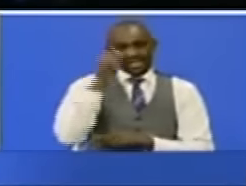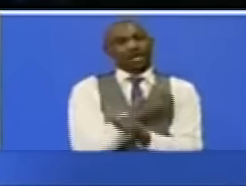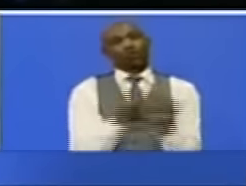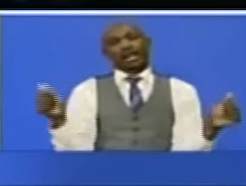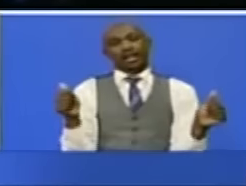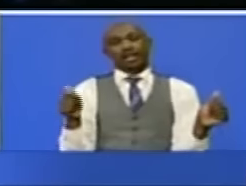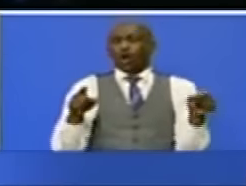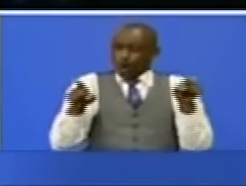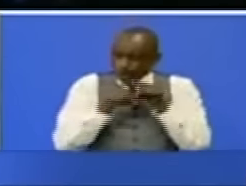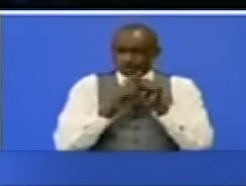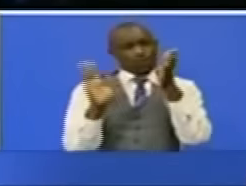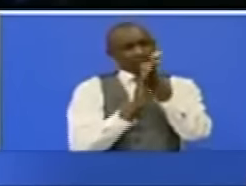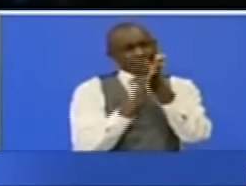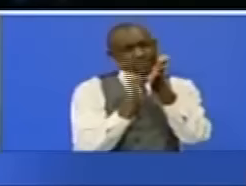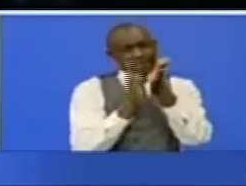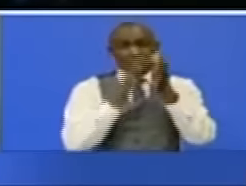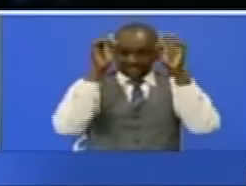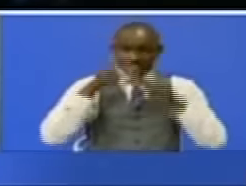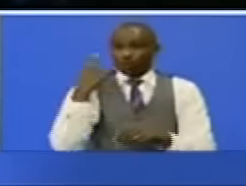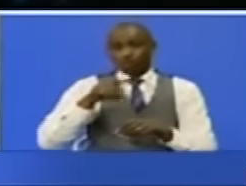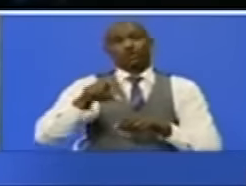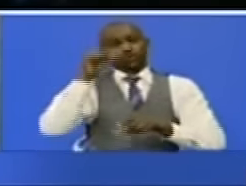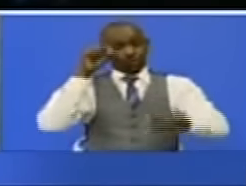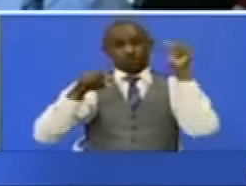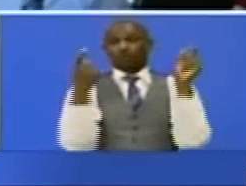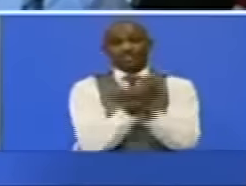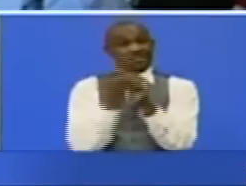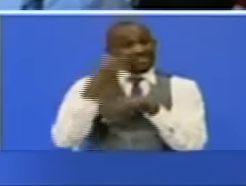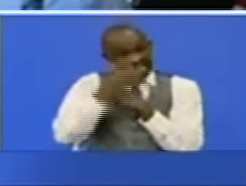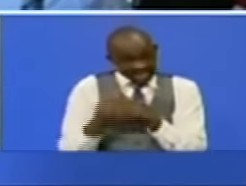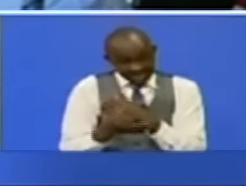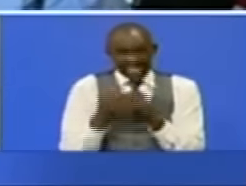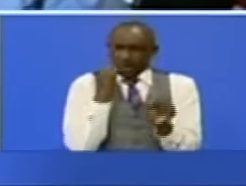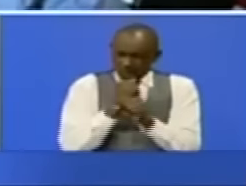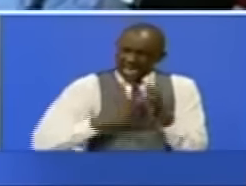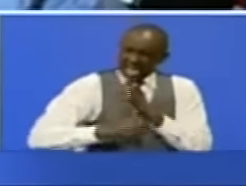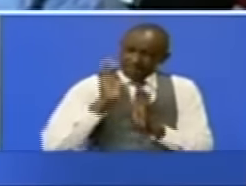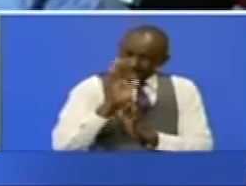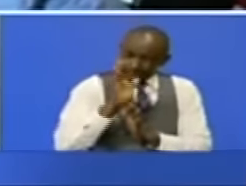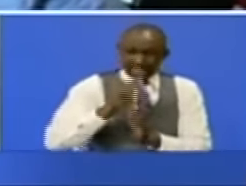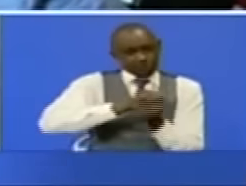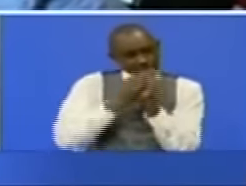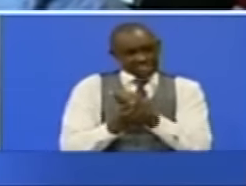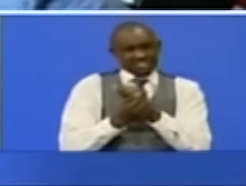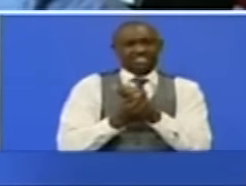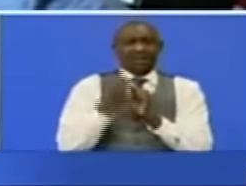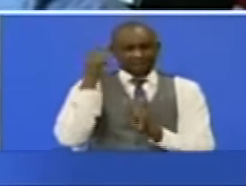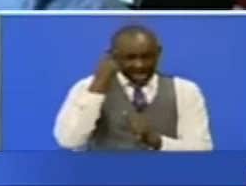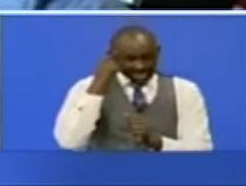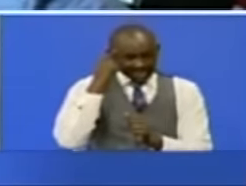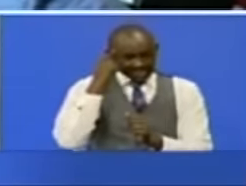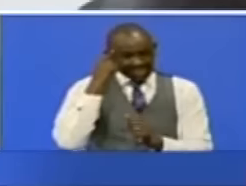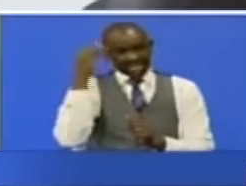na kuwapongeza walimu kumi waliochaguliwa kutoka nchi mbalimbali kwa juhudi zao za kuweza kubadili fikra za wanafunzi